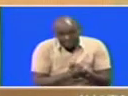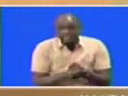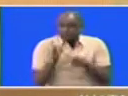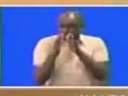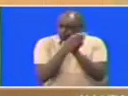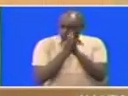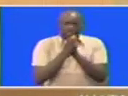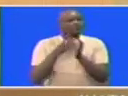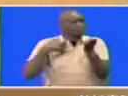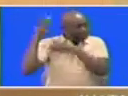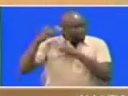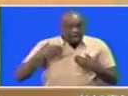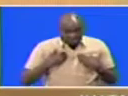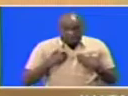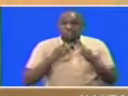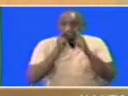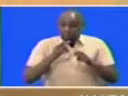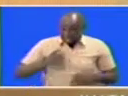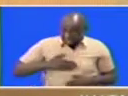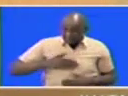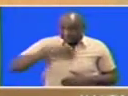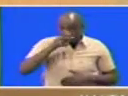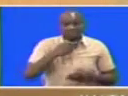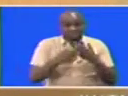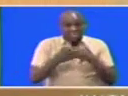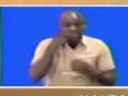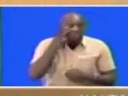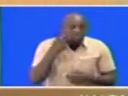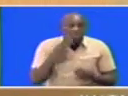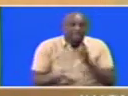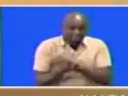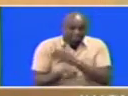historia kubwa. Mwanahabari wetu Paul Nabiso ambaye pia ni mkuu wa kitengo anaarifu.